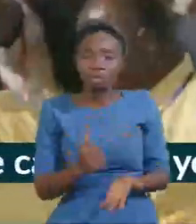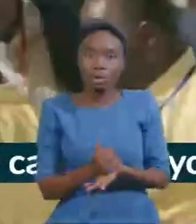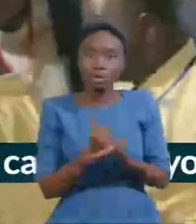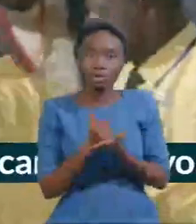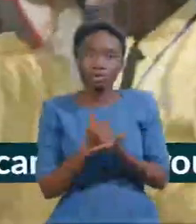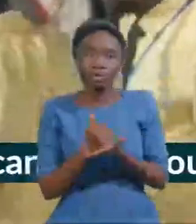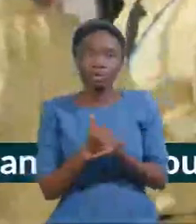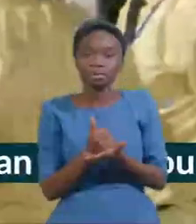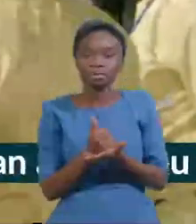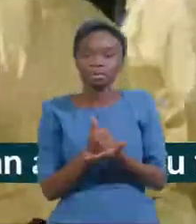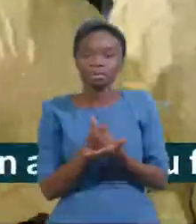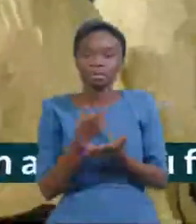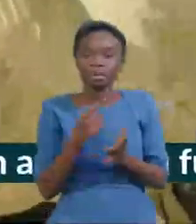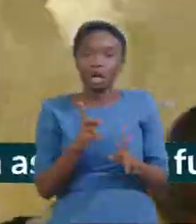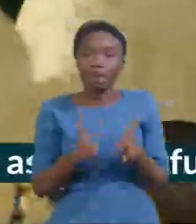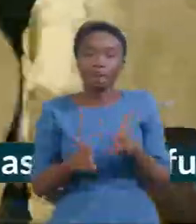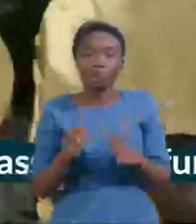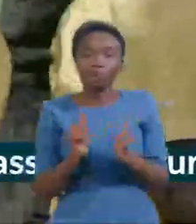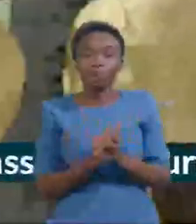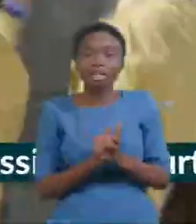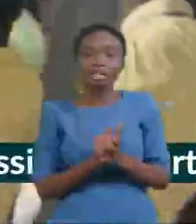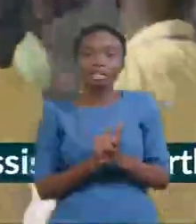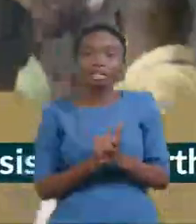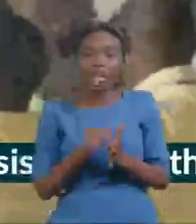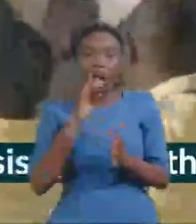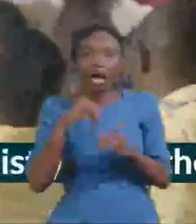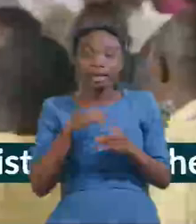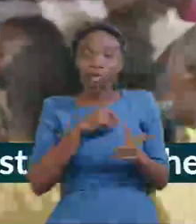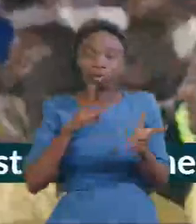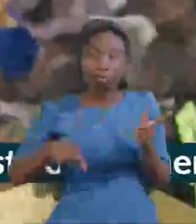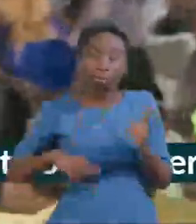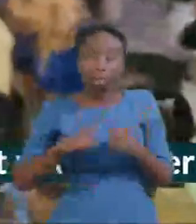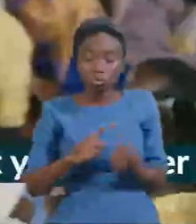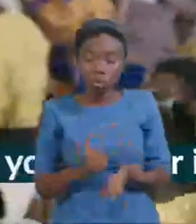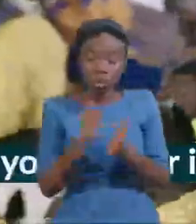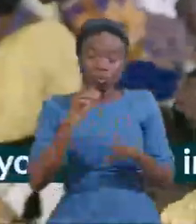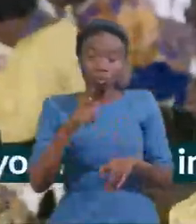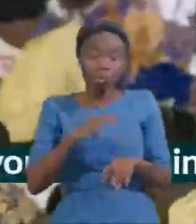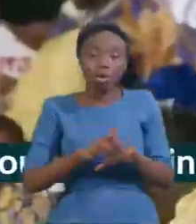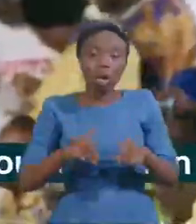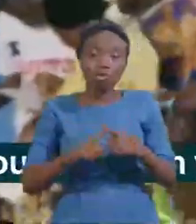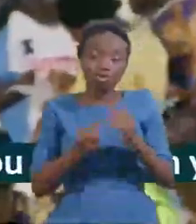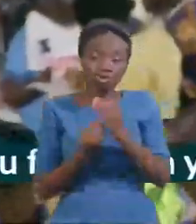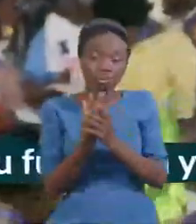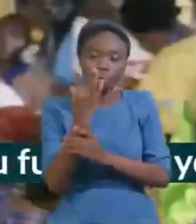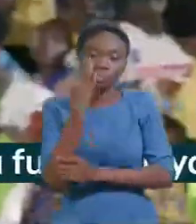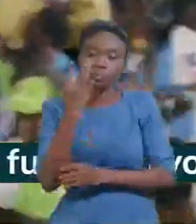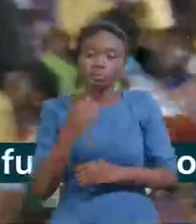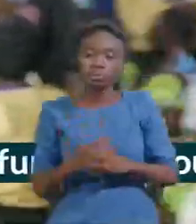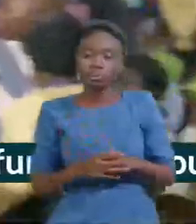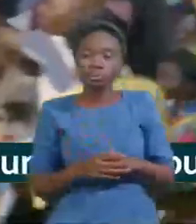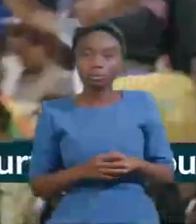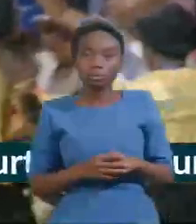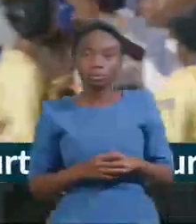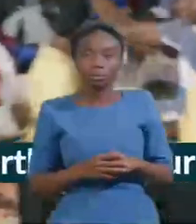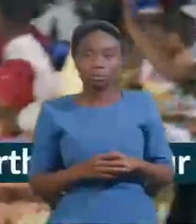the people that have been in the Lord to help you on how to grow. Ça va aider ceux-là qui sont dans le Seigneur à